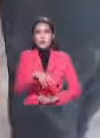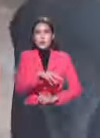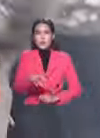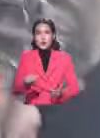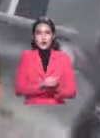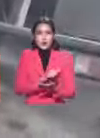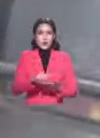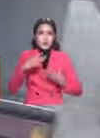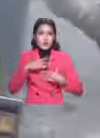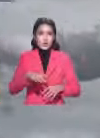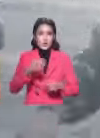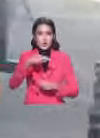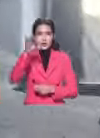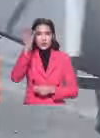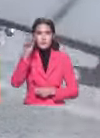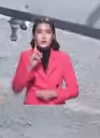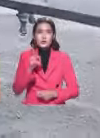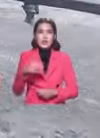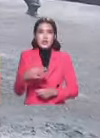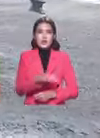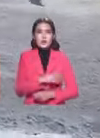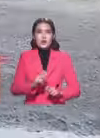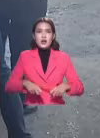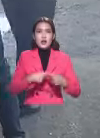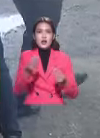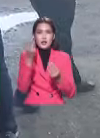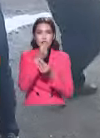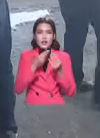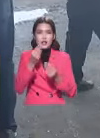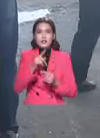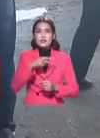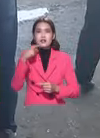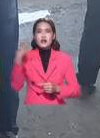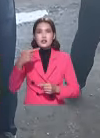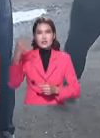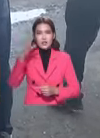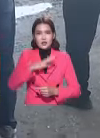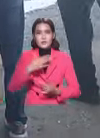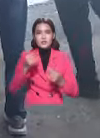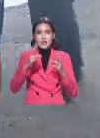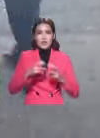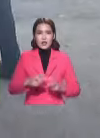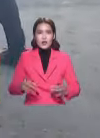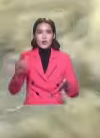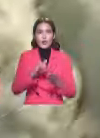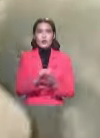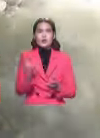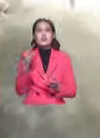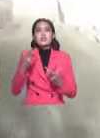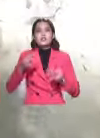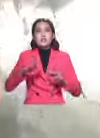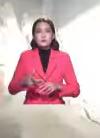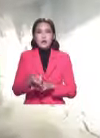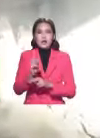них не было. Полицейские не исключают, что рыбу хотели вывести по поддельным накладным в Россию. Сейчас идет следствие, которое установит, где выловили